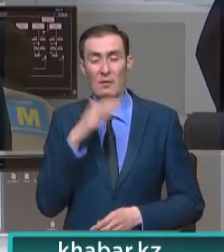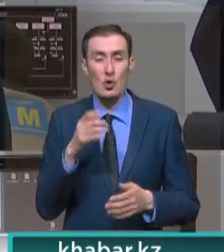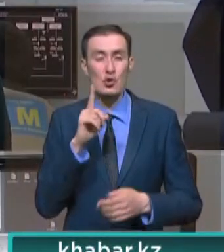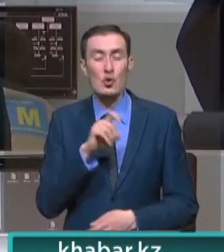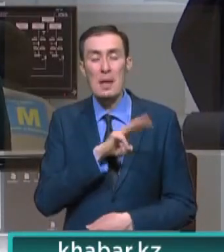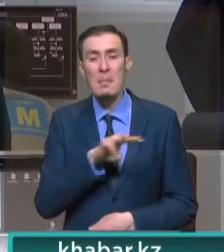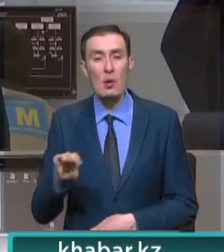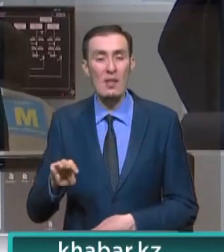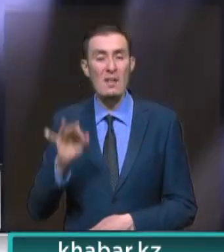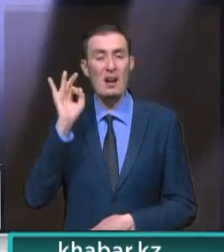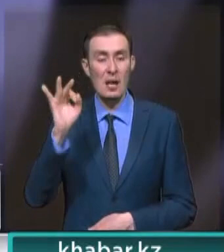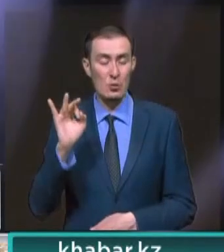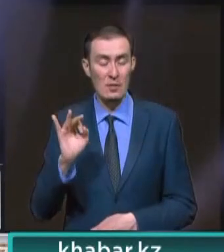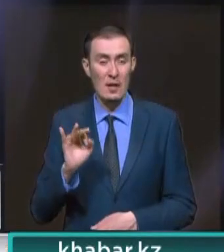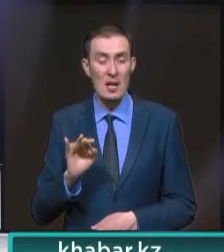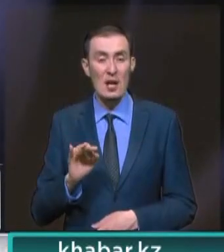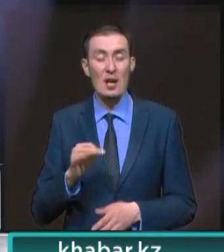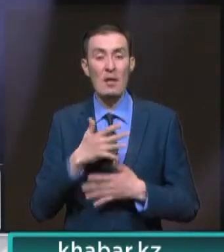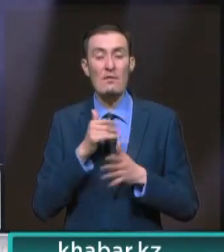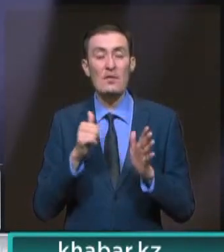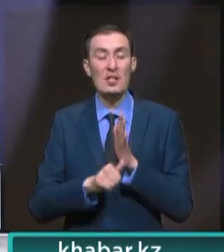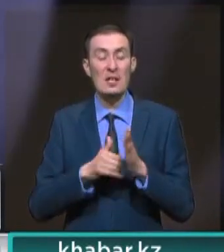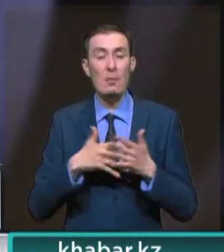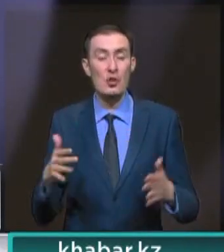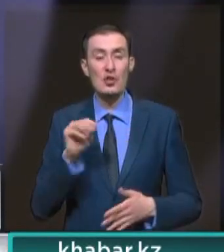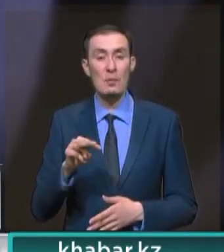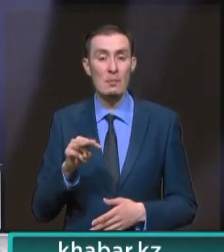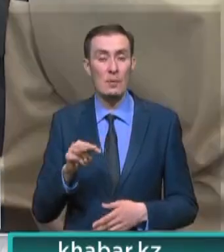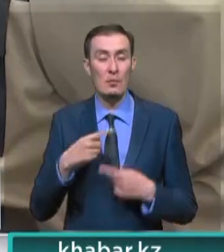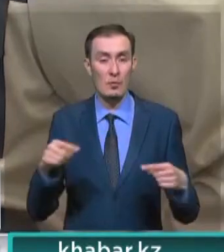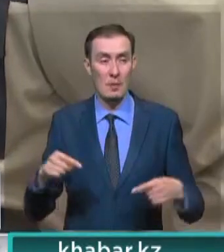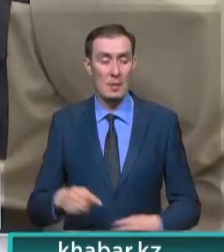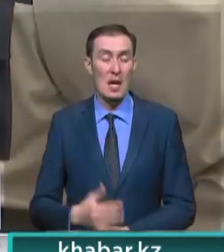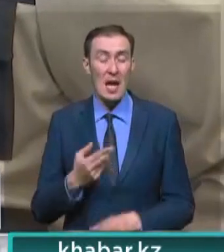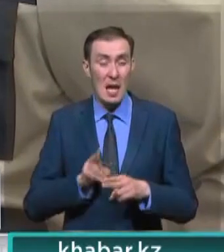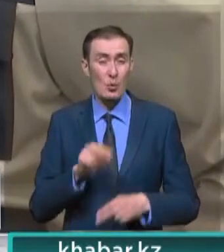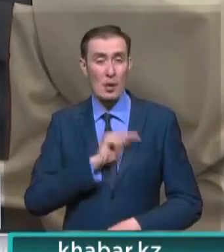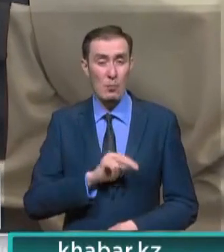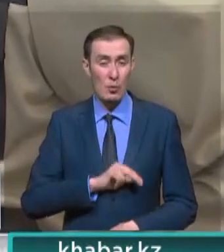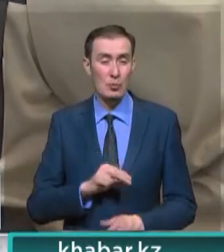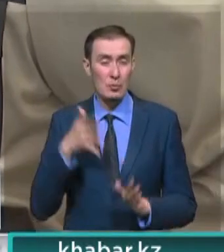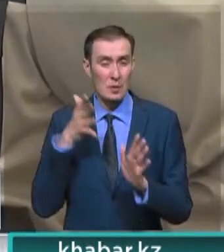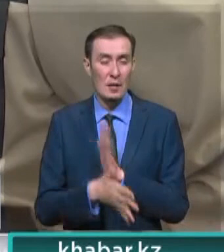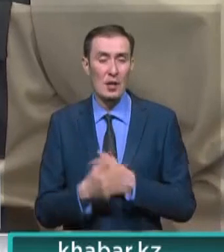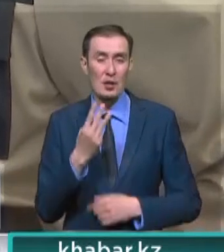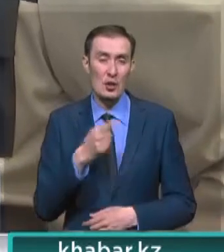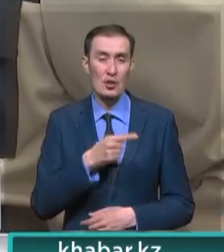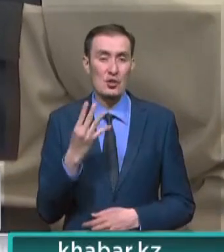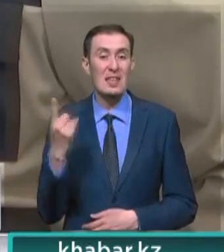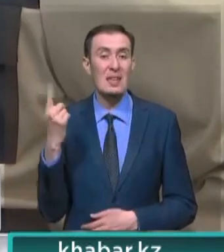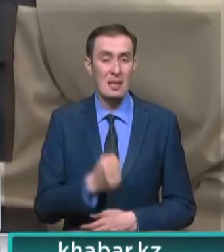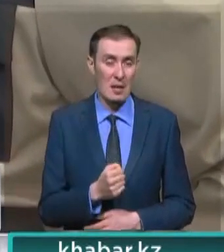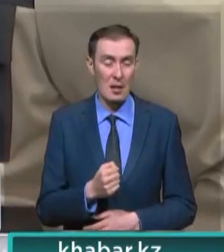сотни миллионов градусов. Это в десятки раз больше, чем на звездах. На всю эту работу примерно уходит 3-4